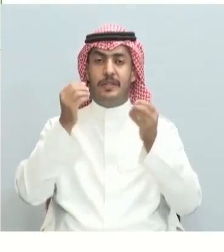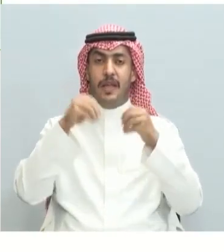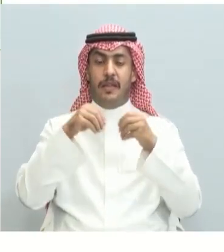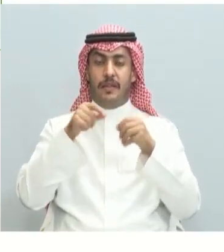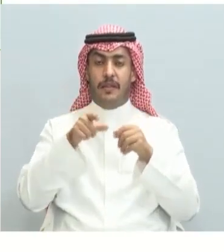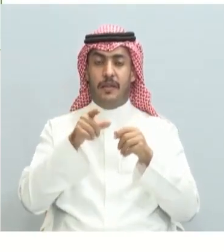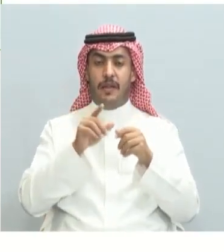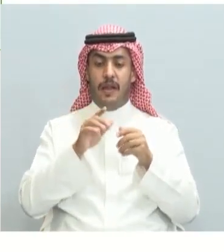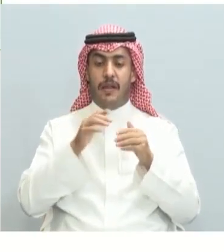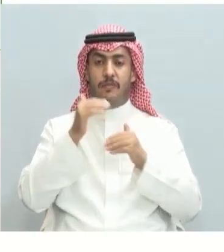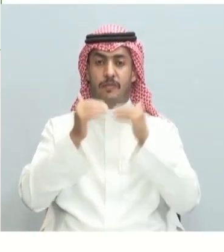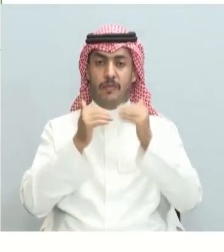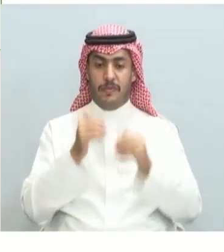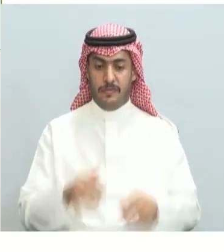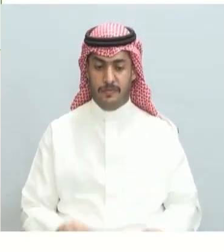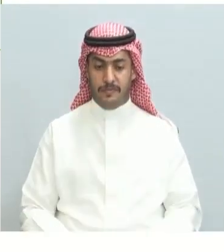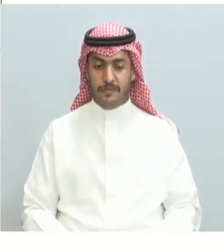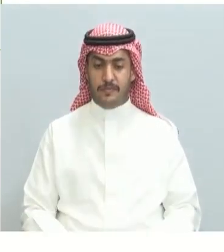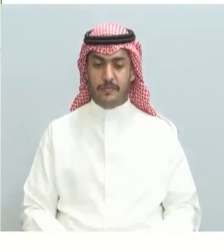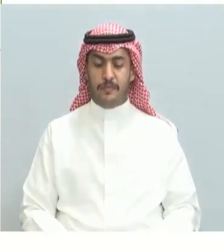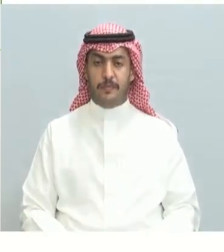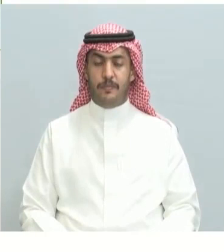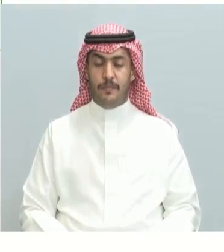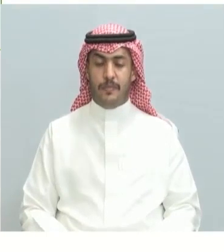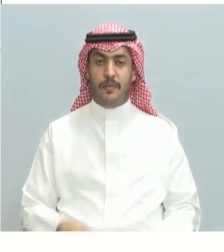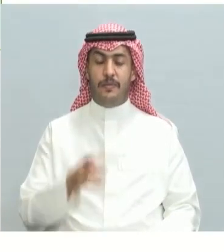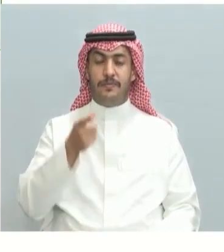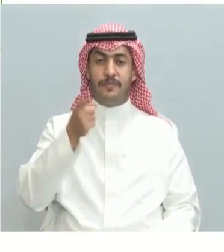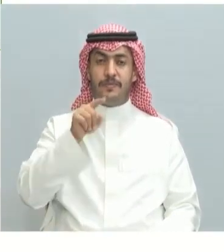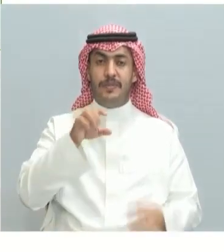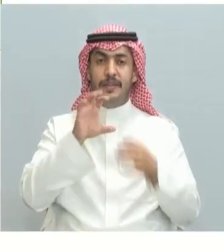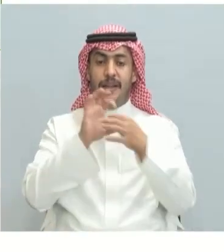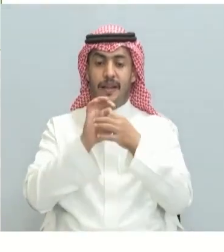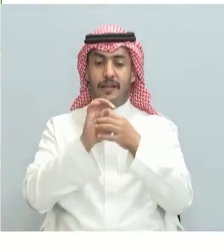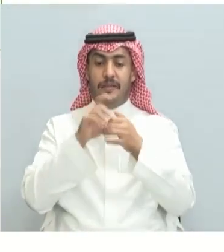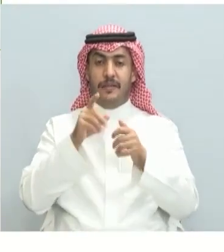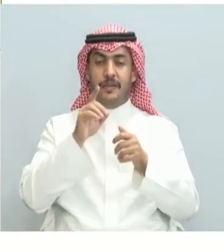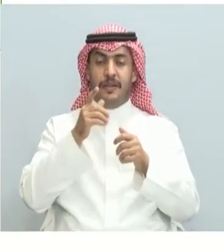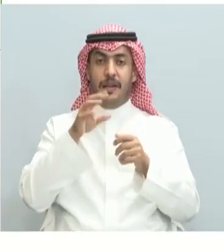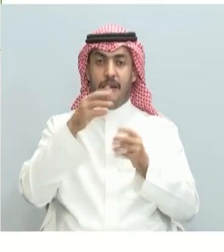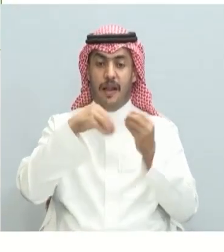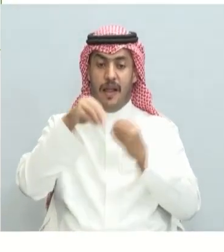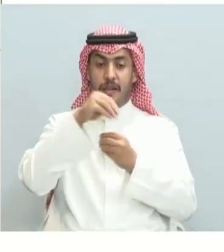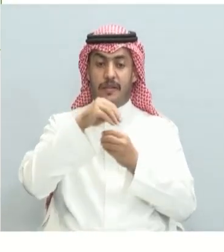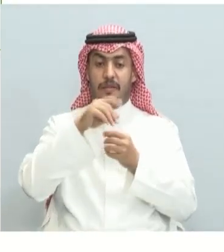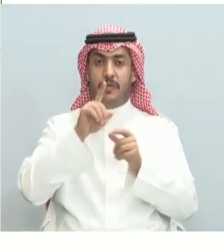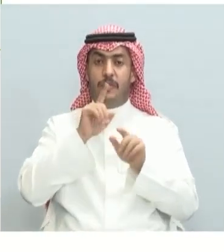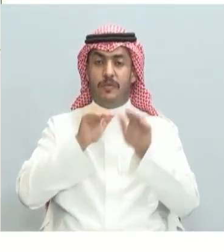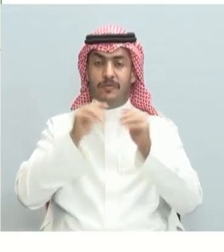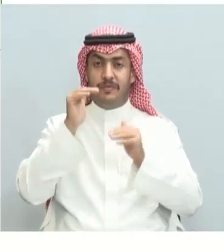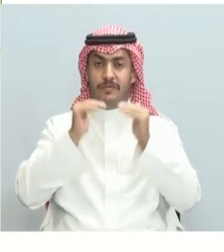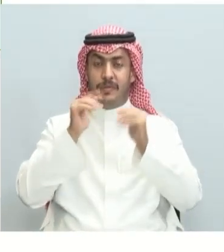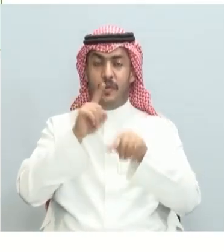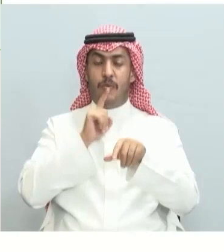هذا المعدل كذلك ان العلاقه بين العائد ونقصد به معدلات العائد